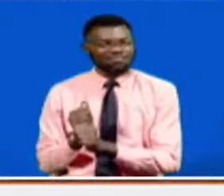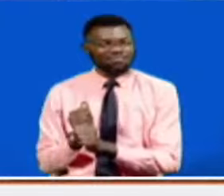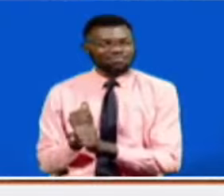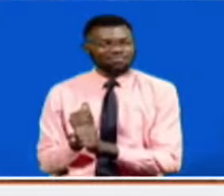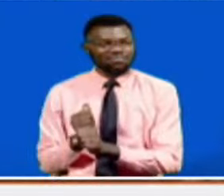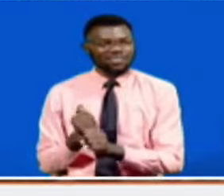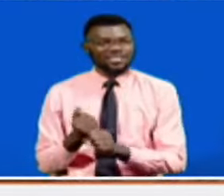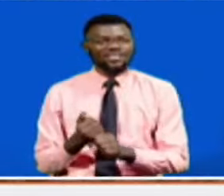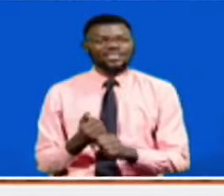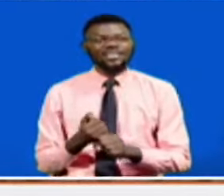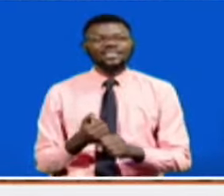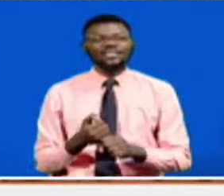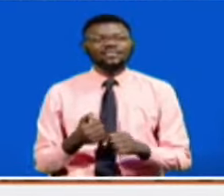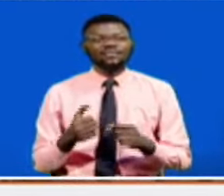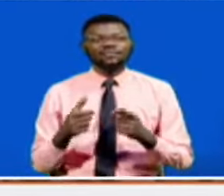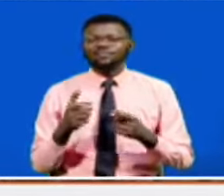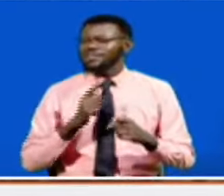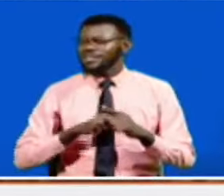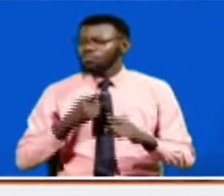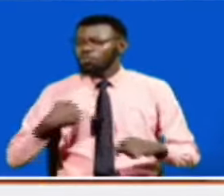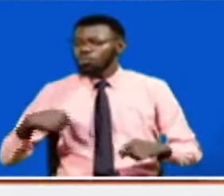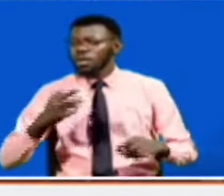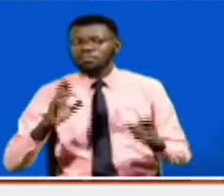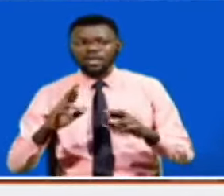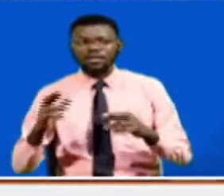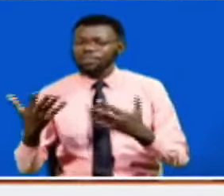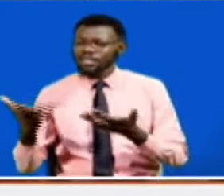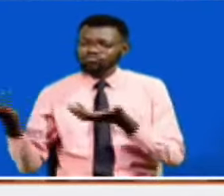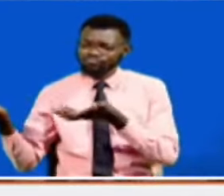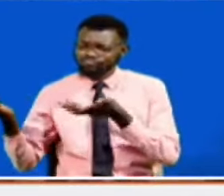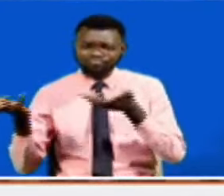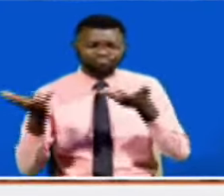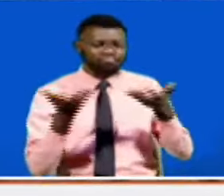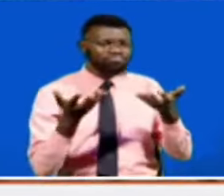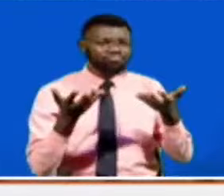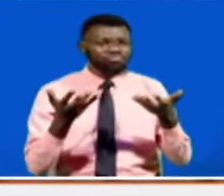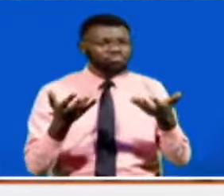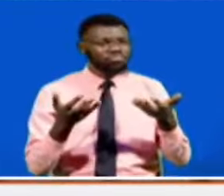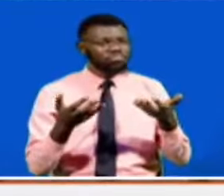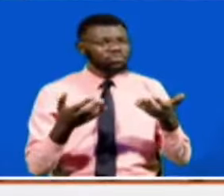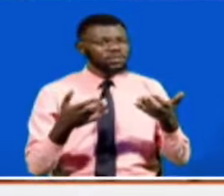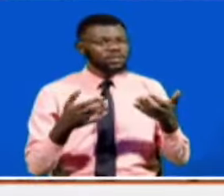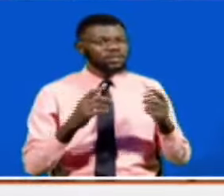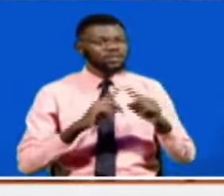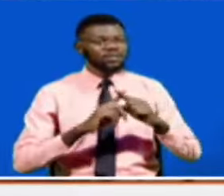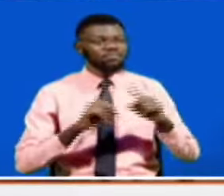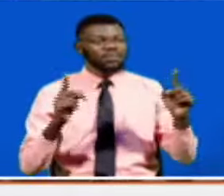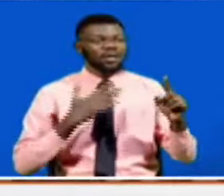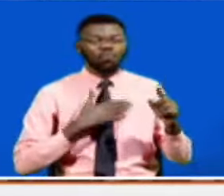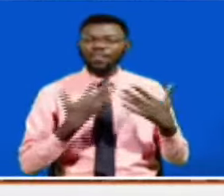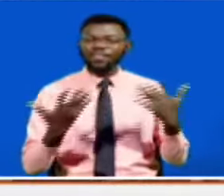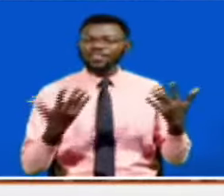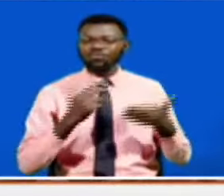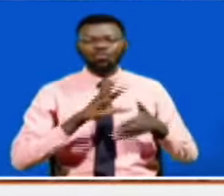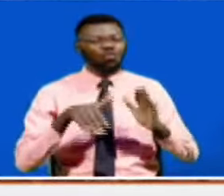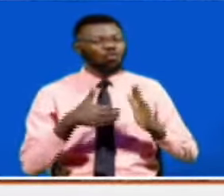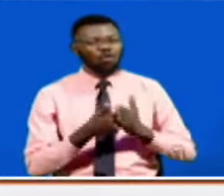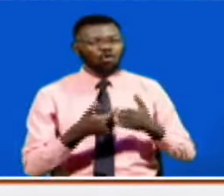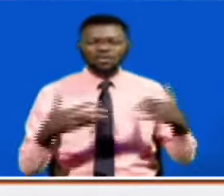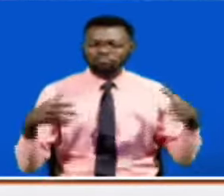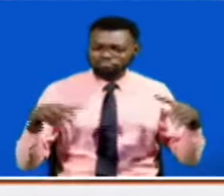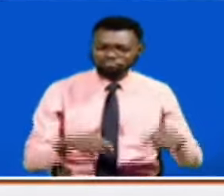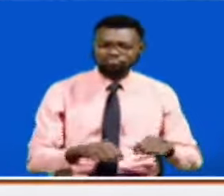gari ikaingia kubeba mzigo. Sasa sisi tukiwa hatuna ufahamu, baadaye tukasikia gari zimezuiliwa na mzigo umewekwa polisi. Kwa